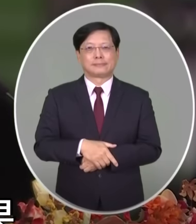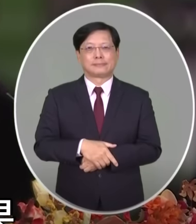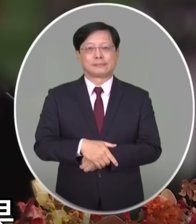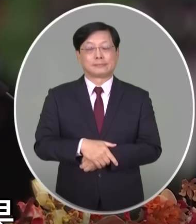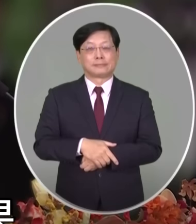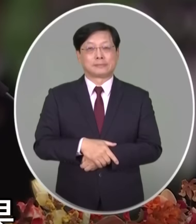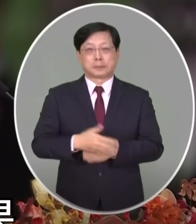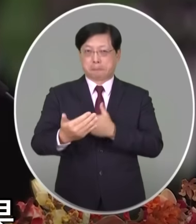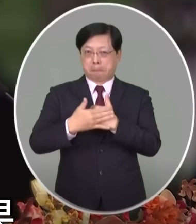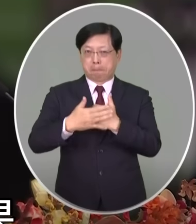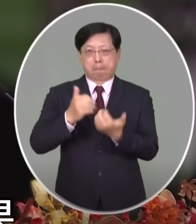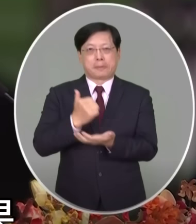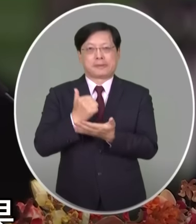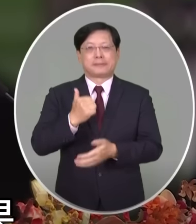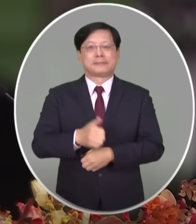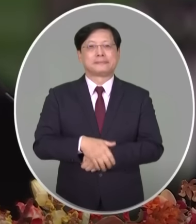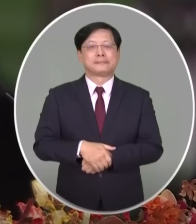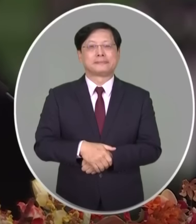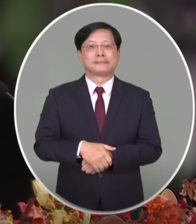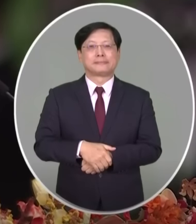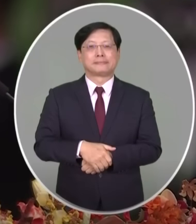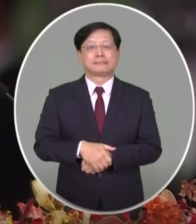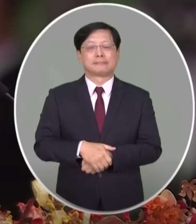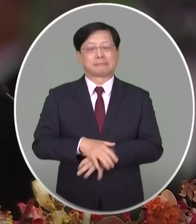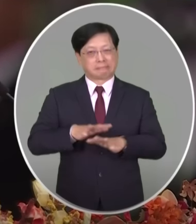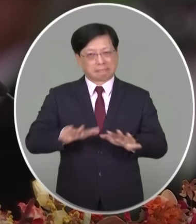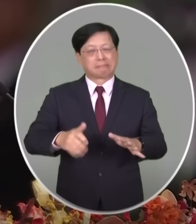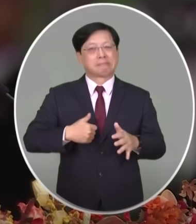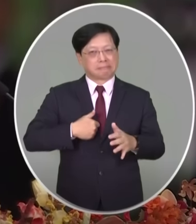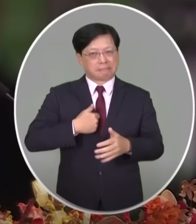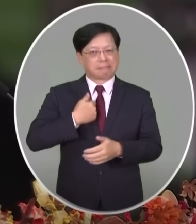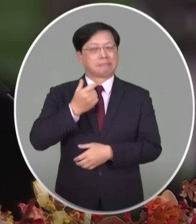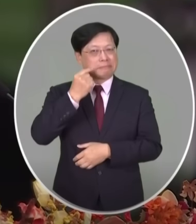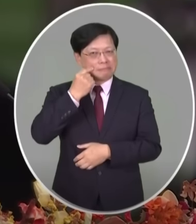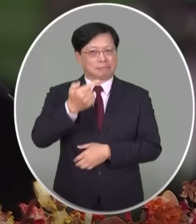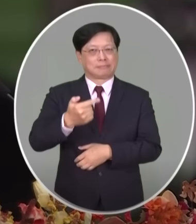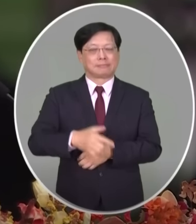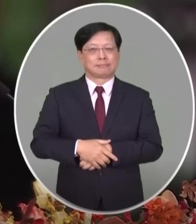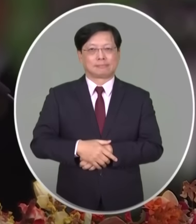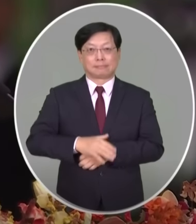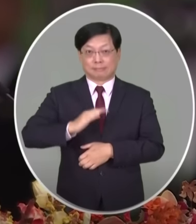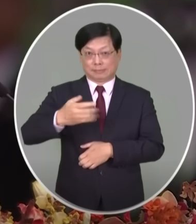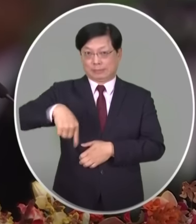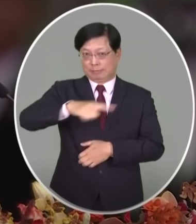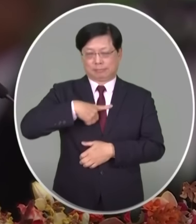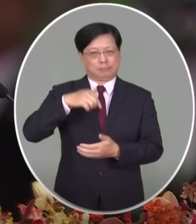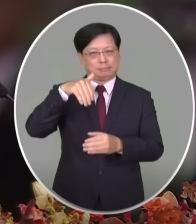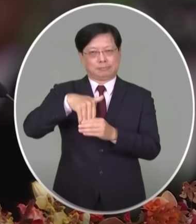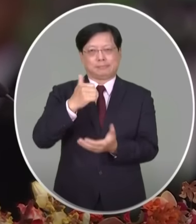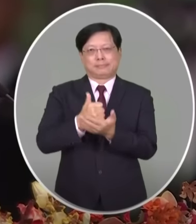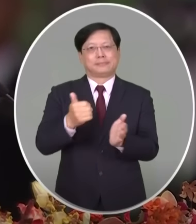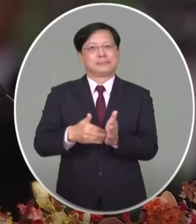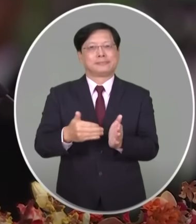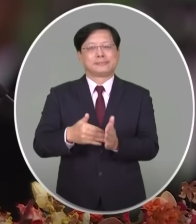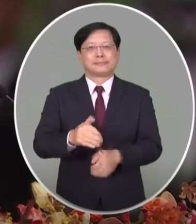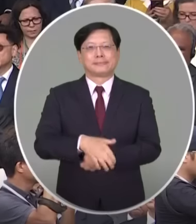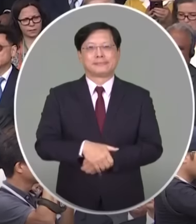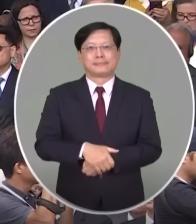所带来的结果，虽然艰辛，但我们做到